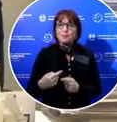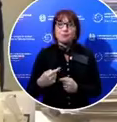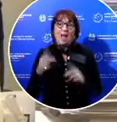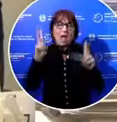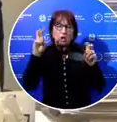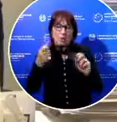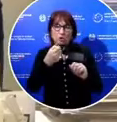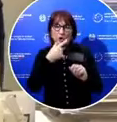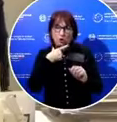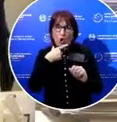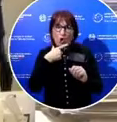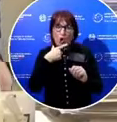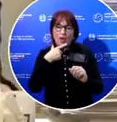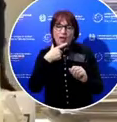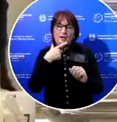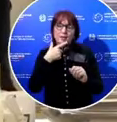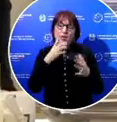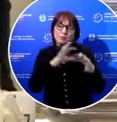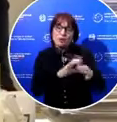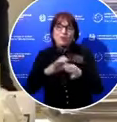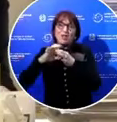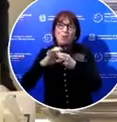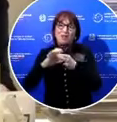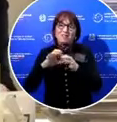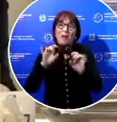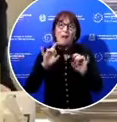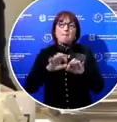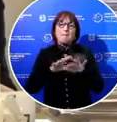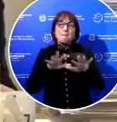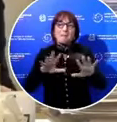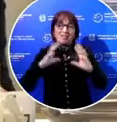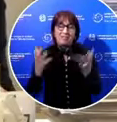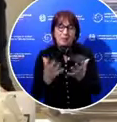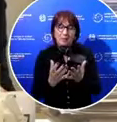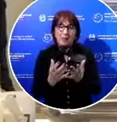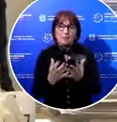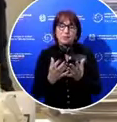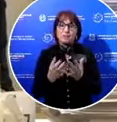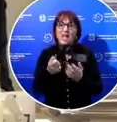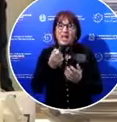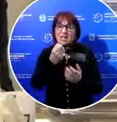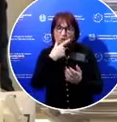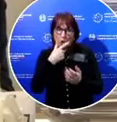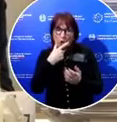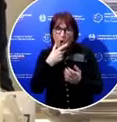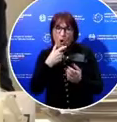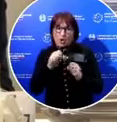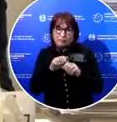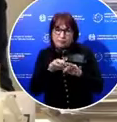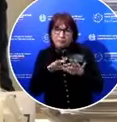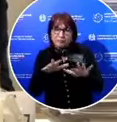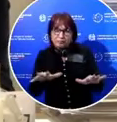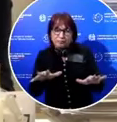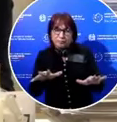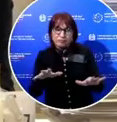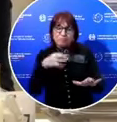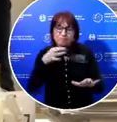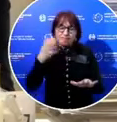risentito anche degli effetti della pandemia. Il traffico di stupefacenti, che ha da sempre una